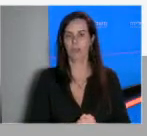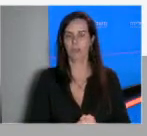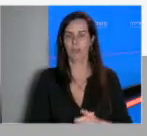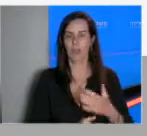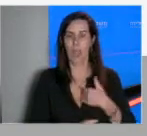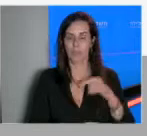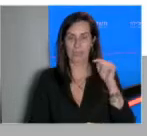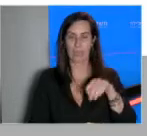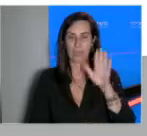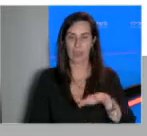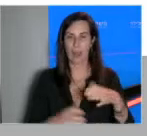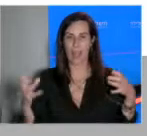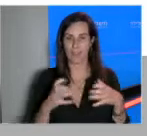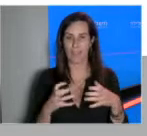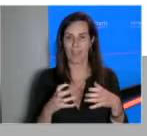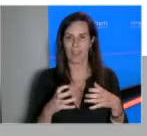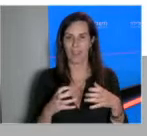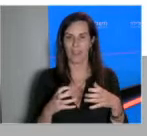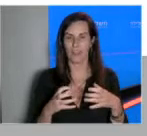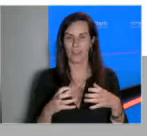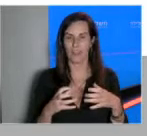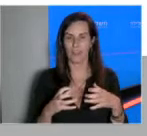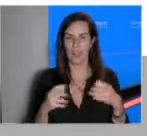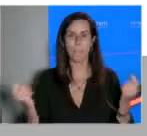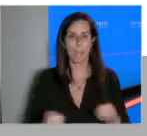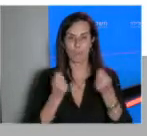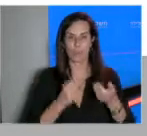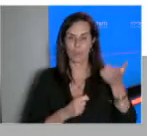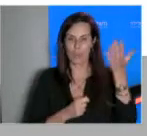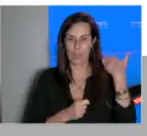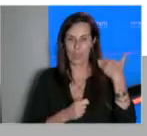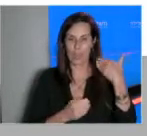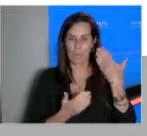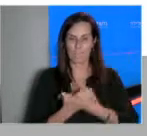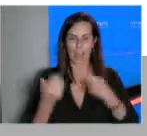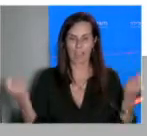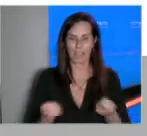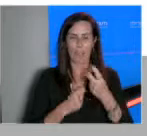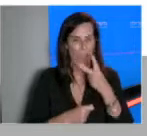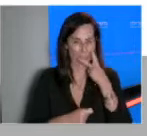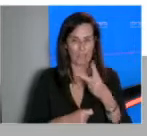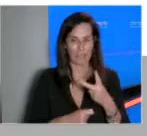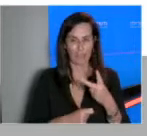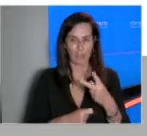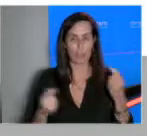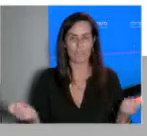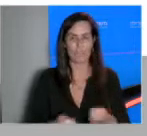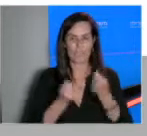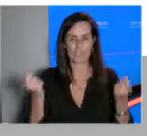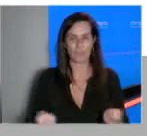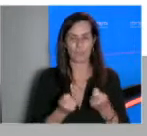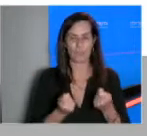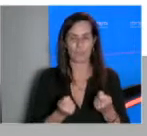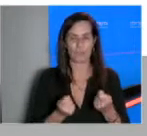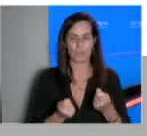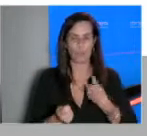אני הגעתי גם לחברה בפרסום שהיה בפליירים. ראיתי שפרסמו